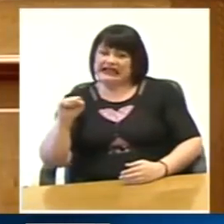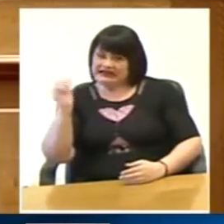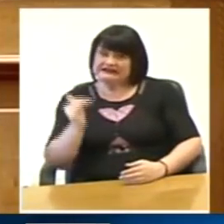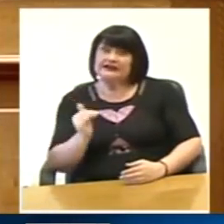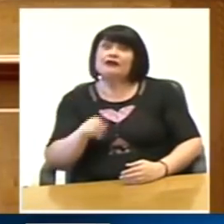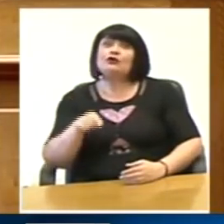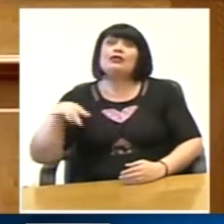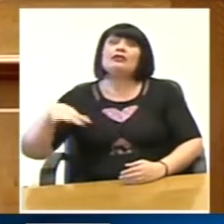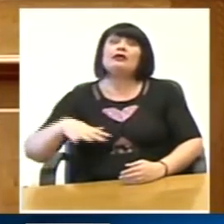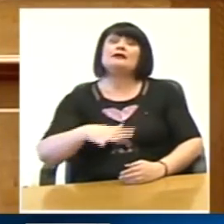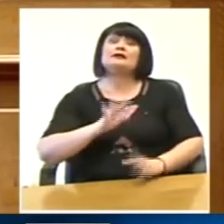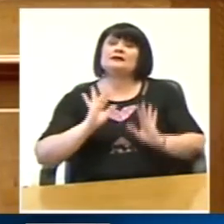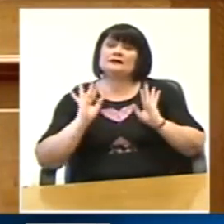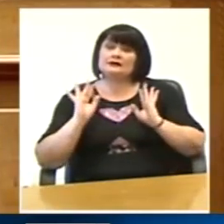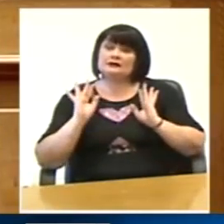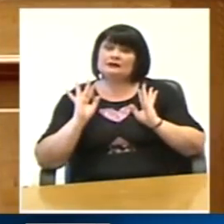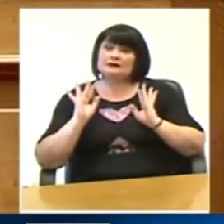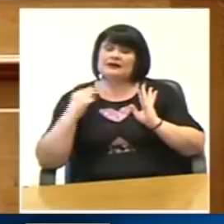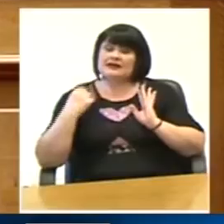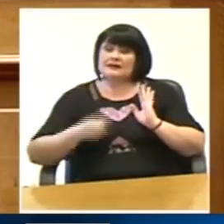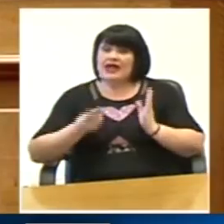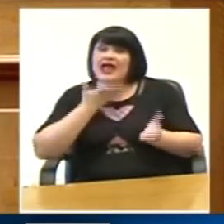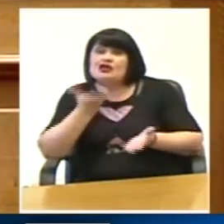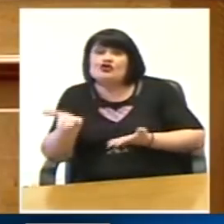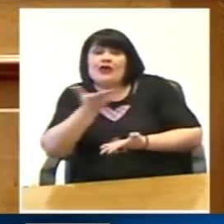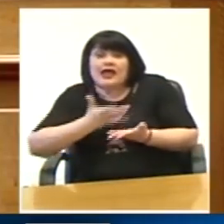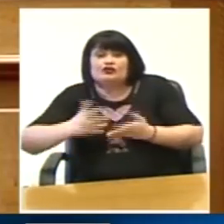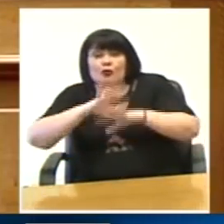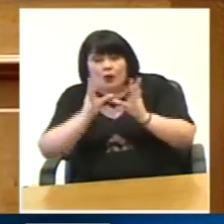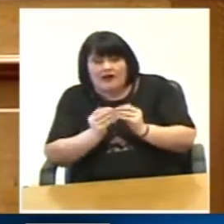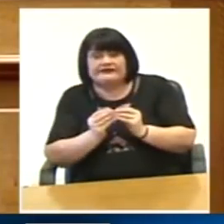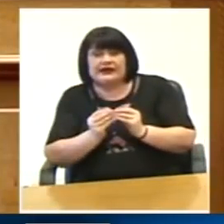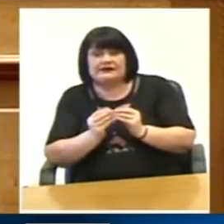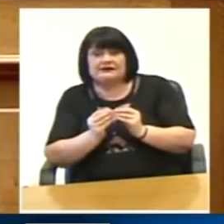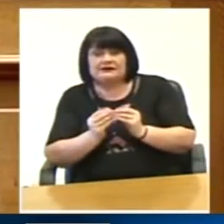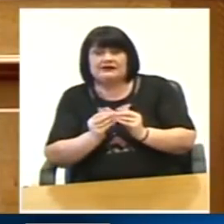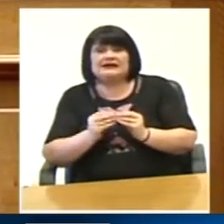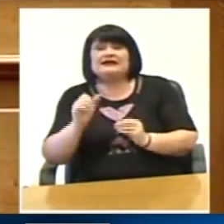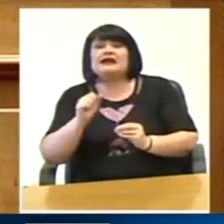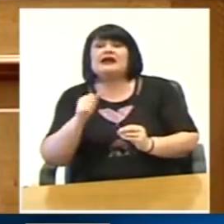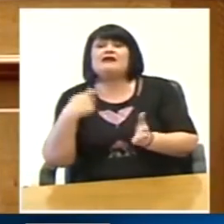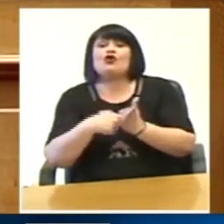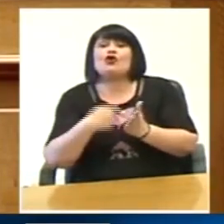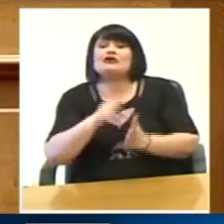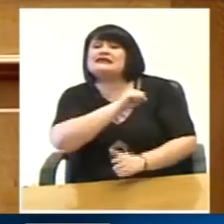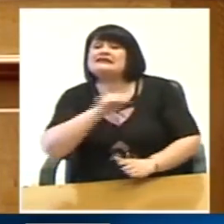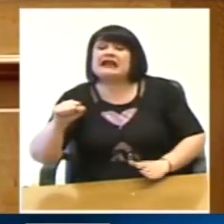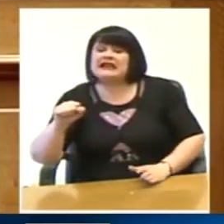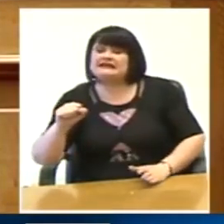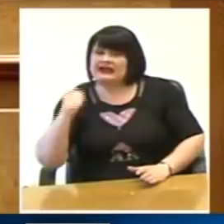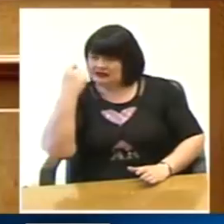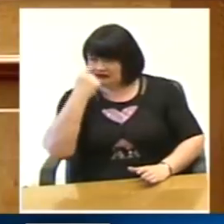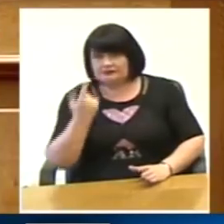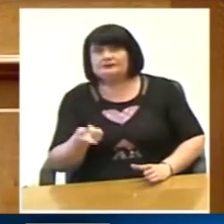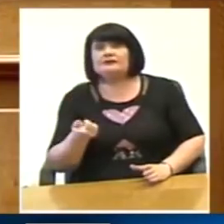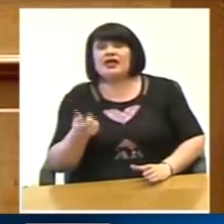επηρεάζει τη δημοσιονομική ισορροπία η μείωση των φορολογικών συντελεστών για τα νομικά πρόσωπα ή η μείωση των